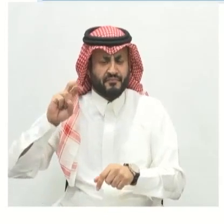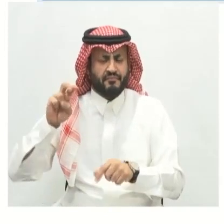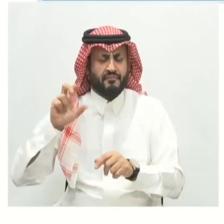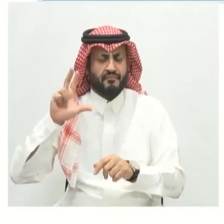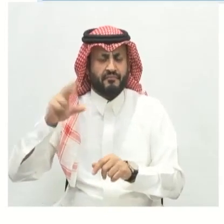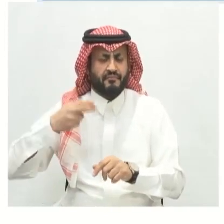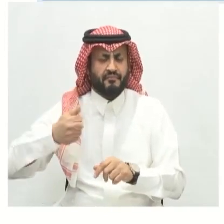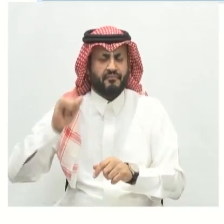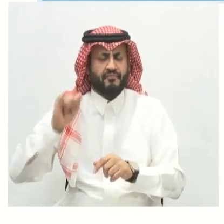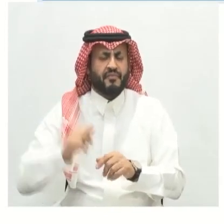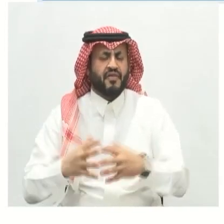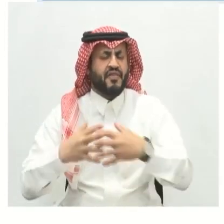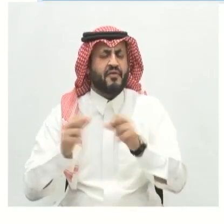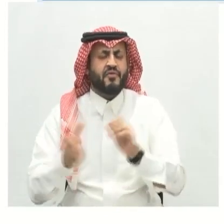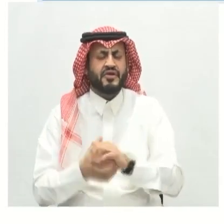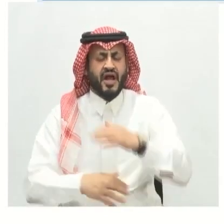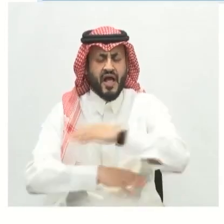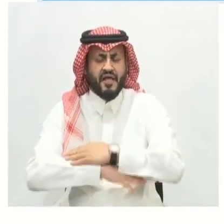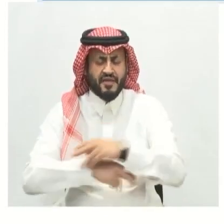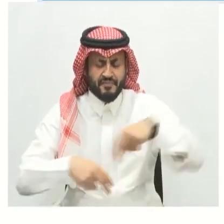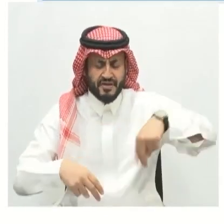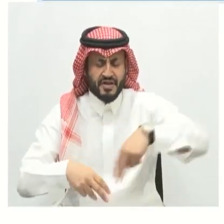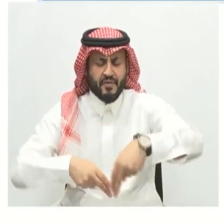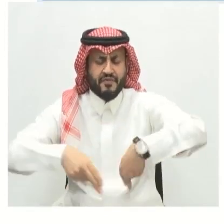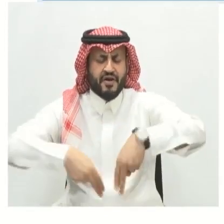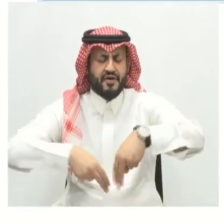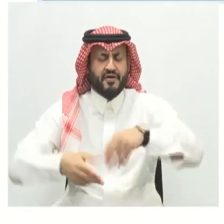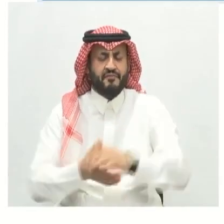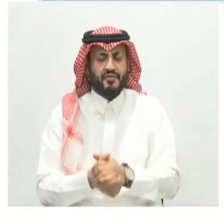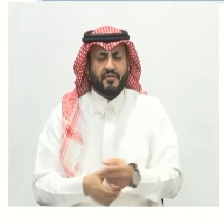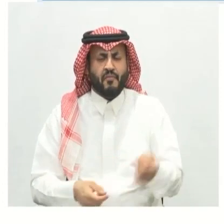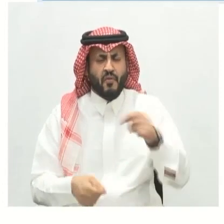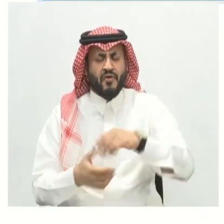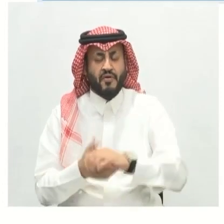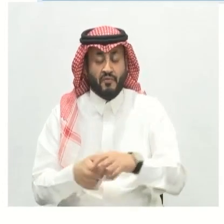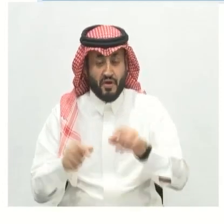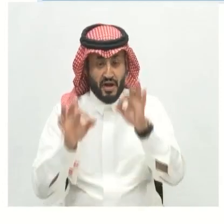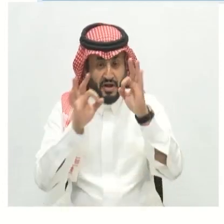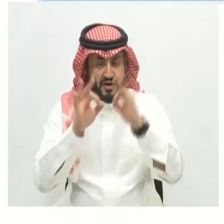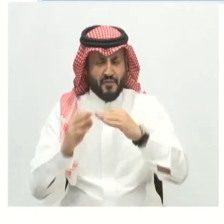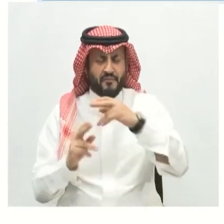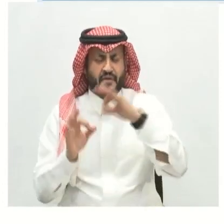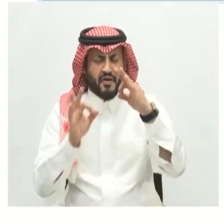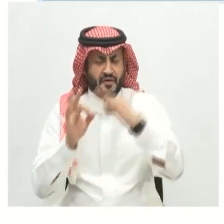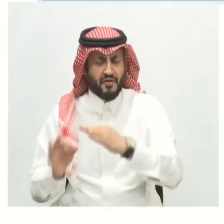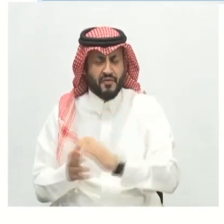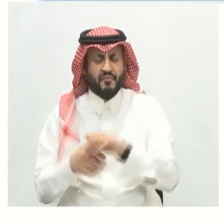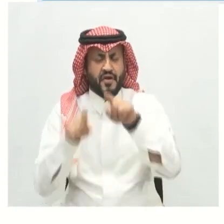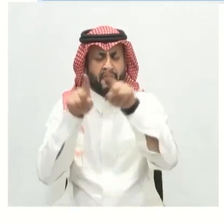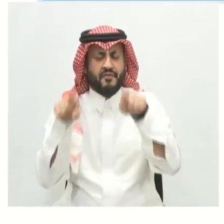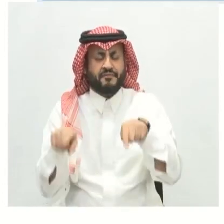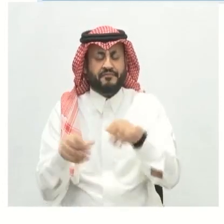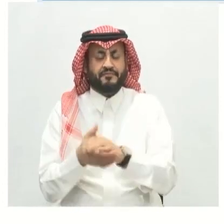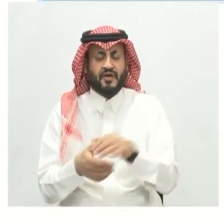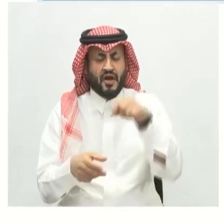استعمال الطريق باسلوبك الخاص معززا اجاباتك بالايات القرانيه والاحاديث